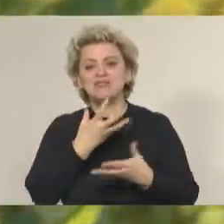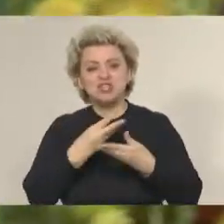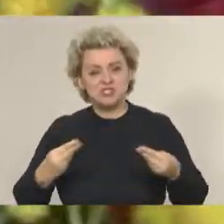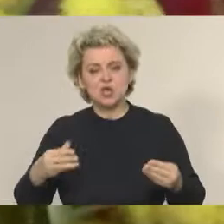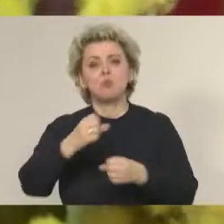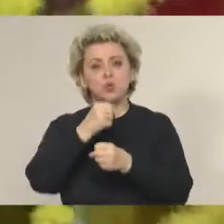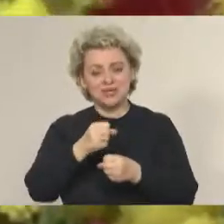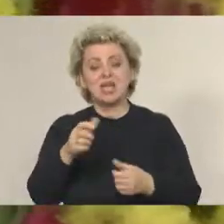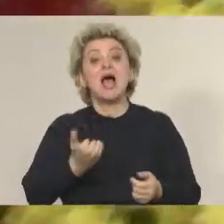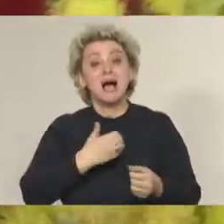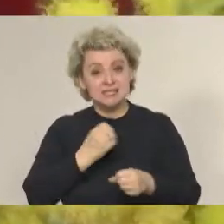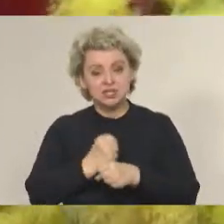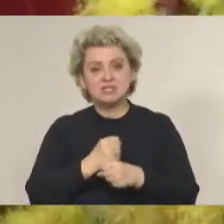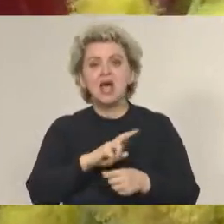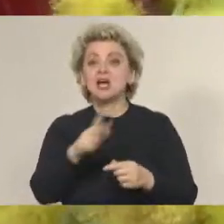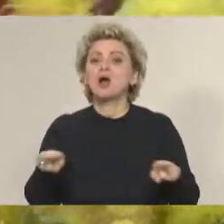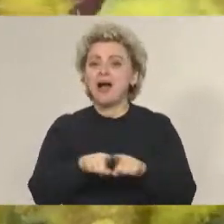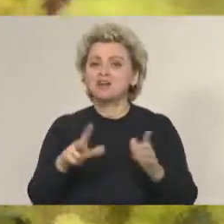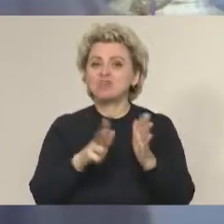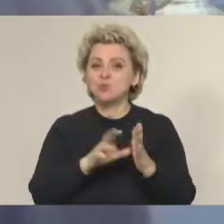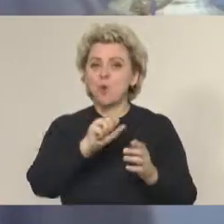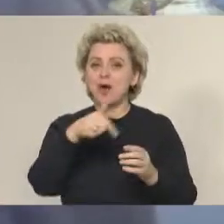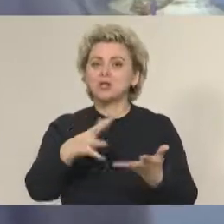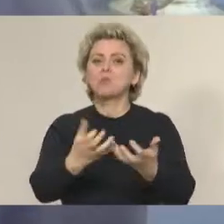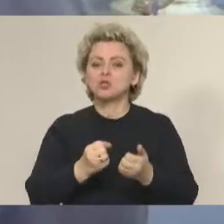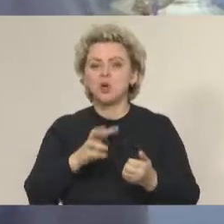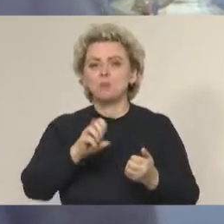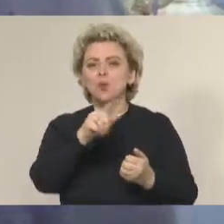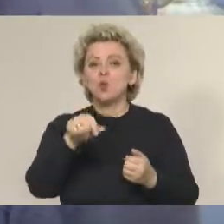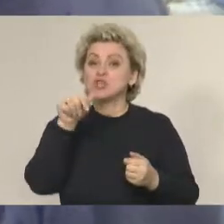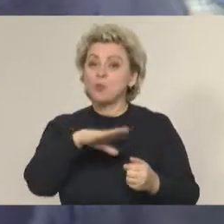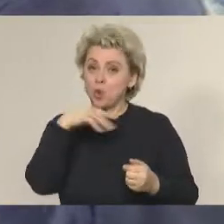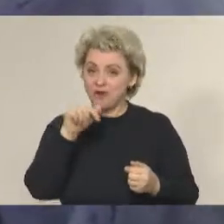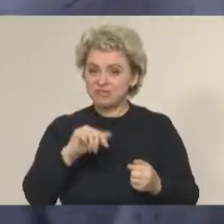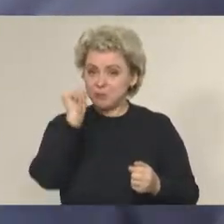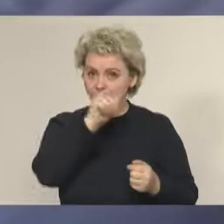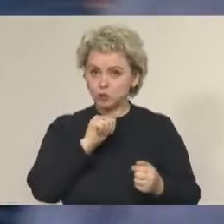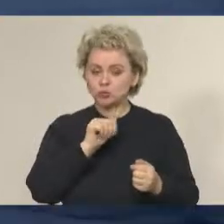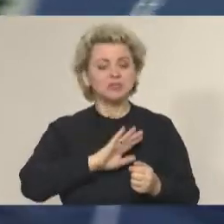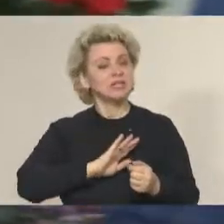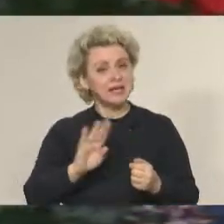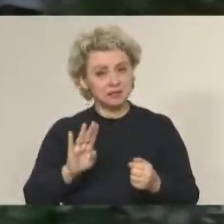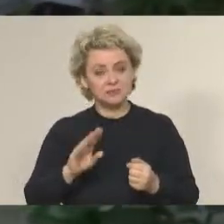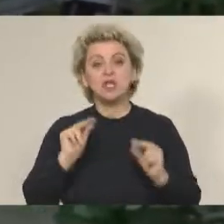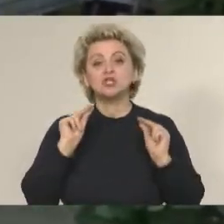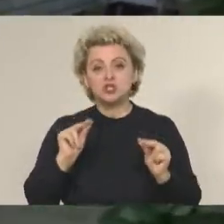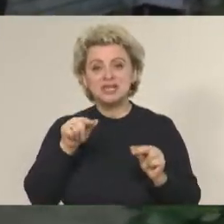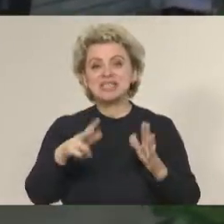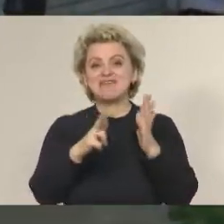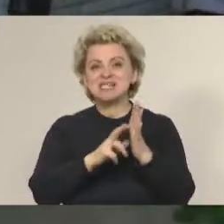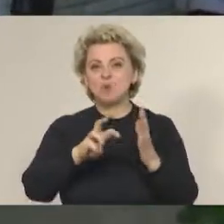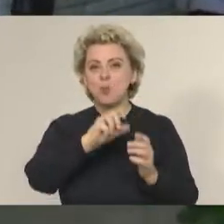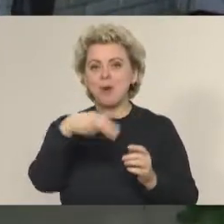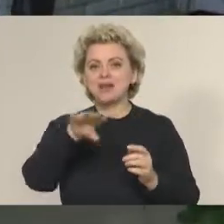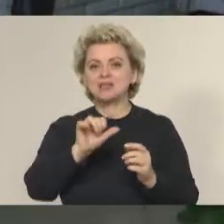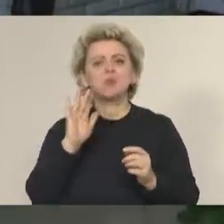Да. Хотите как бы сделать, хотелось, да? На 8 марта такой получить. Мимозы много в этом году? Нет, честно, вот на 8 марта будет